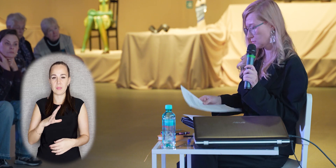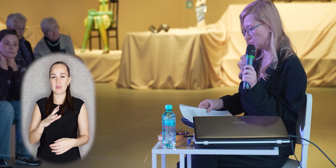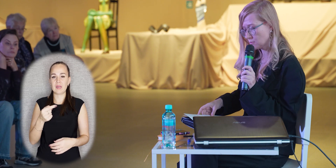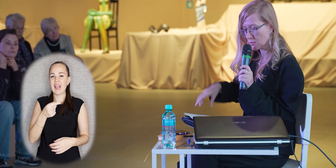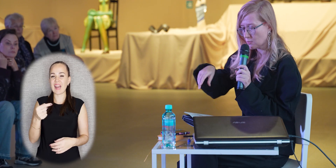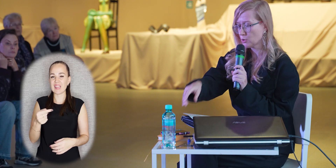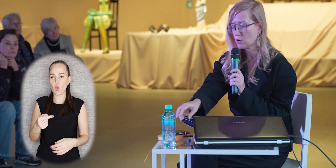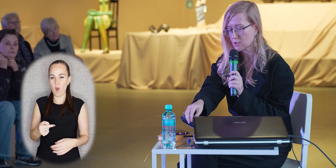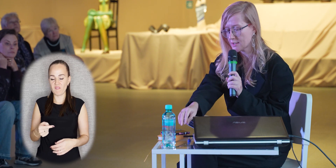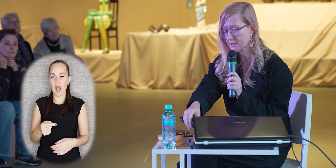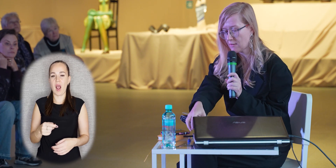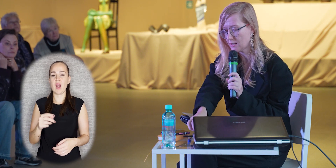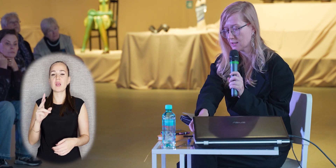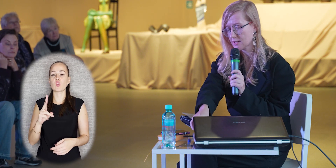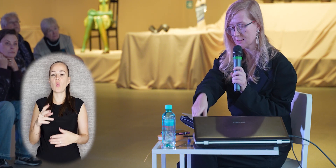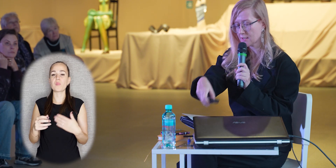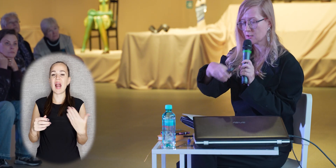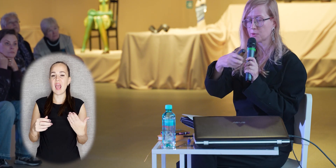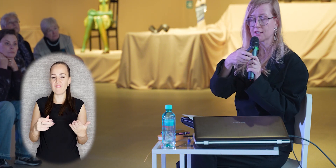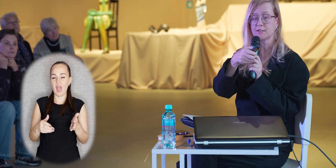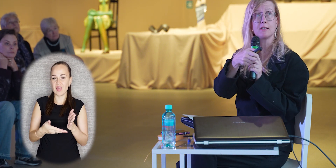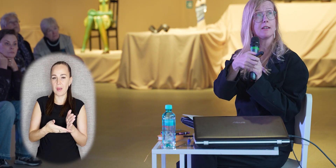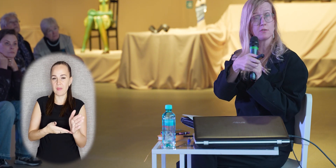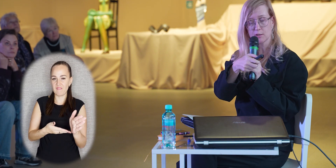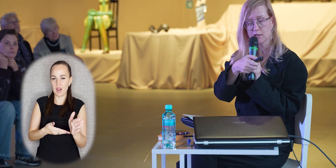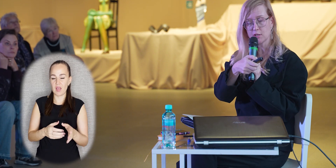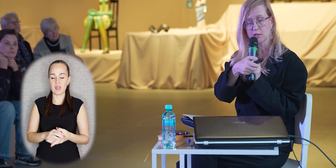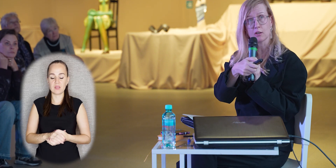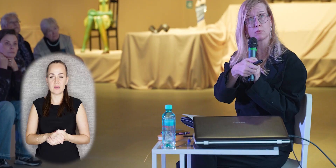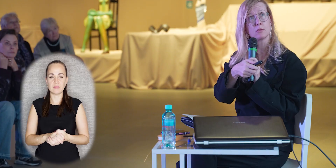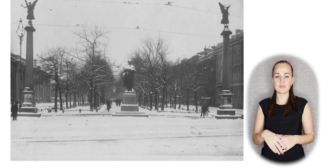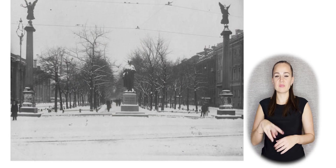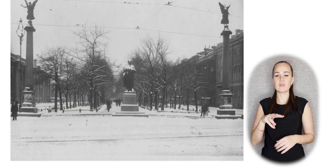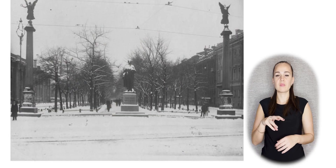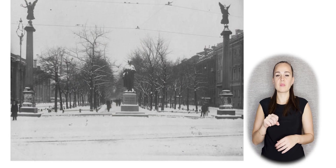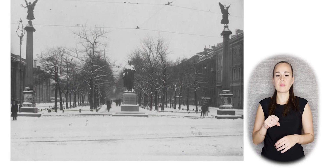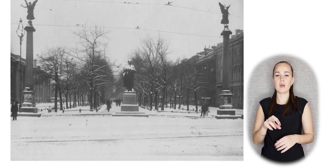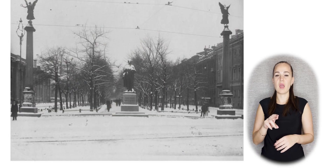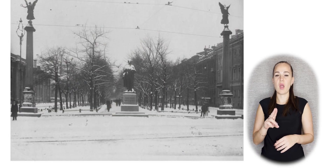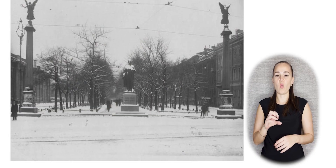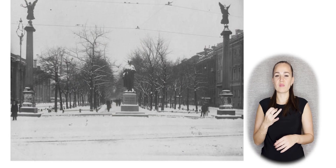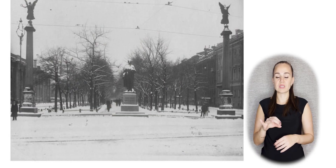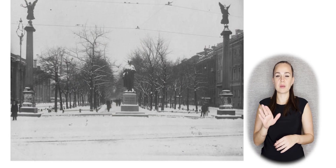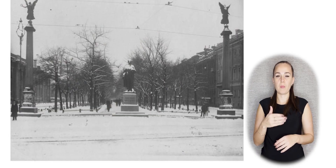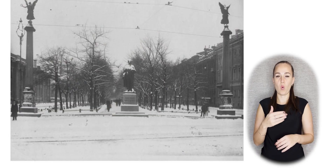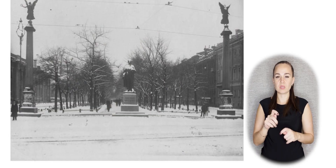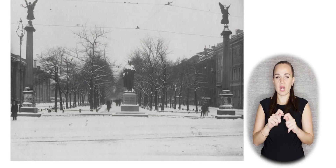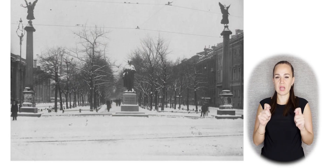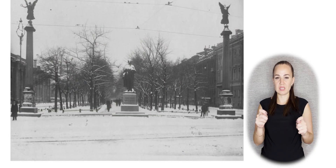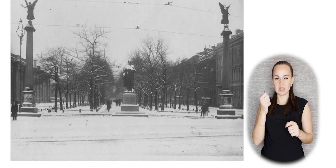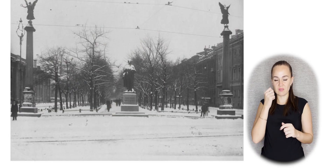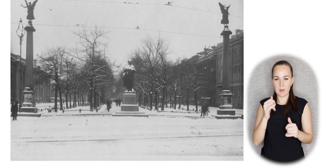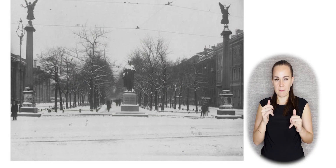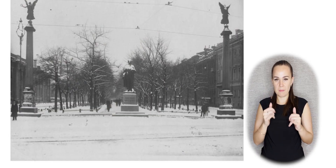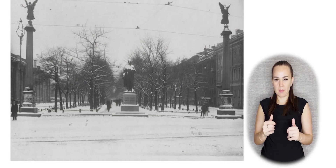Работы Блоха критиковали как раз-таки представители левого направления Владимир Маяковский. Вскоре